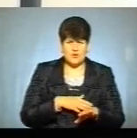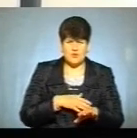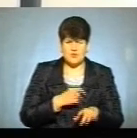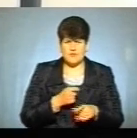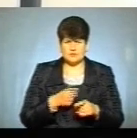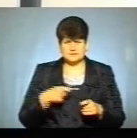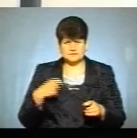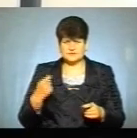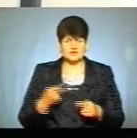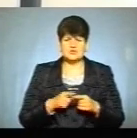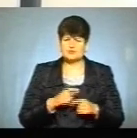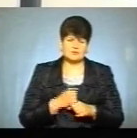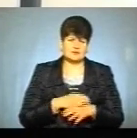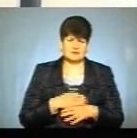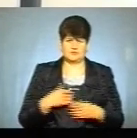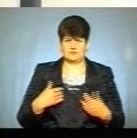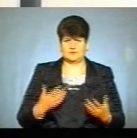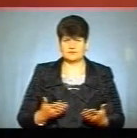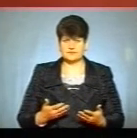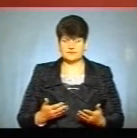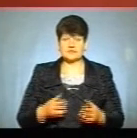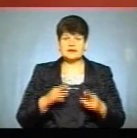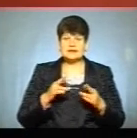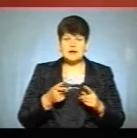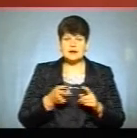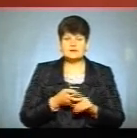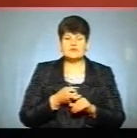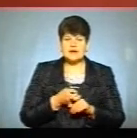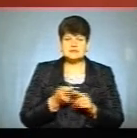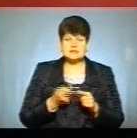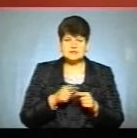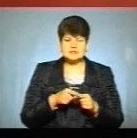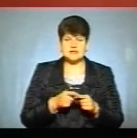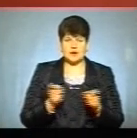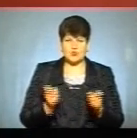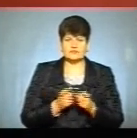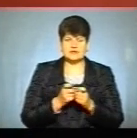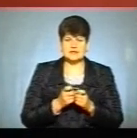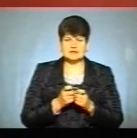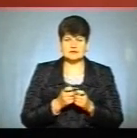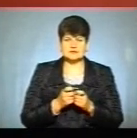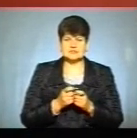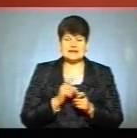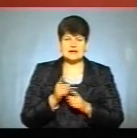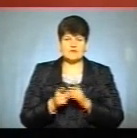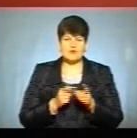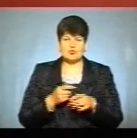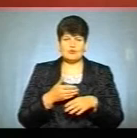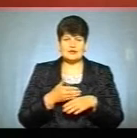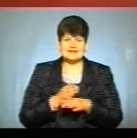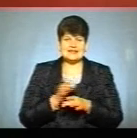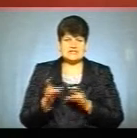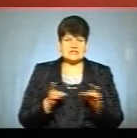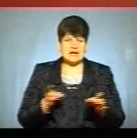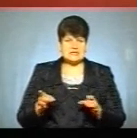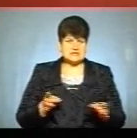то зрозуміло, що вони цього робити не хочуть. Як пов'язаний цей конфлікт з реформою децентралізації, зокрема, з розумінням децентралізації?